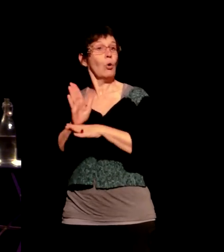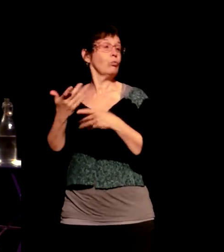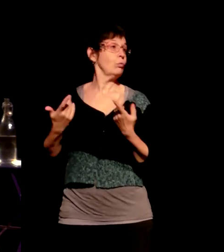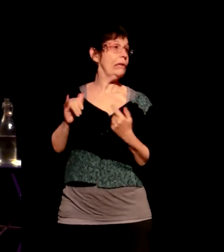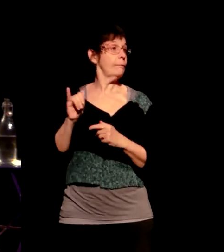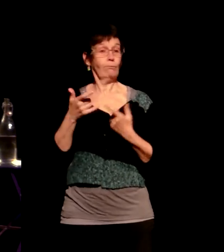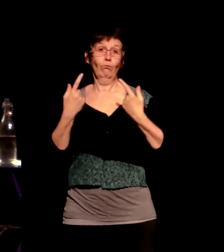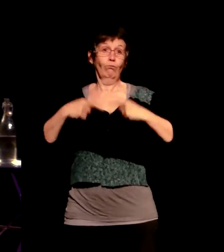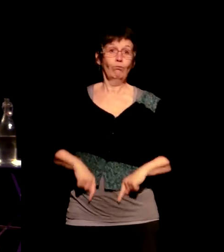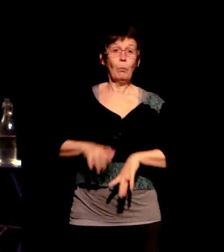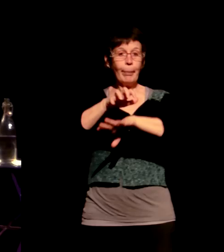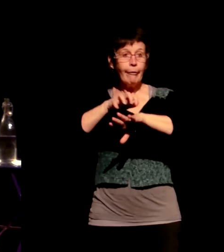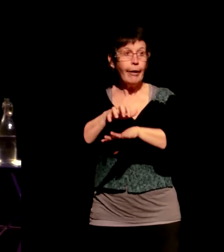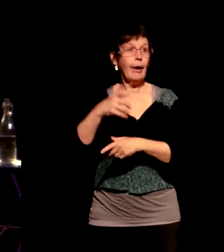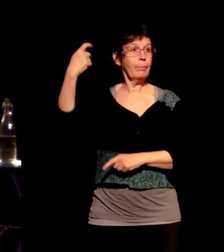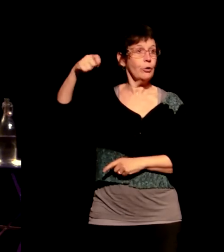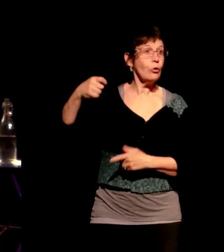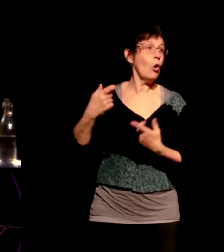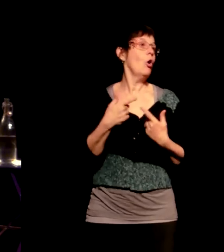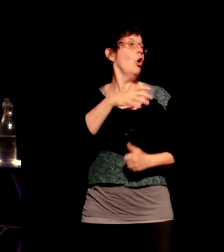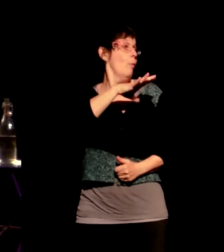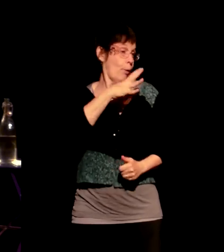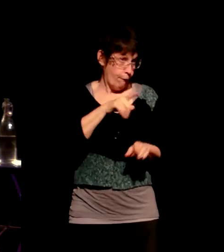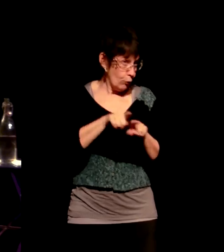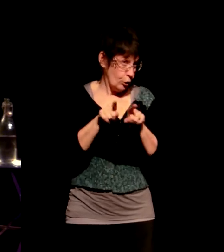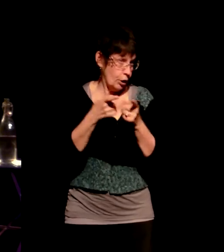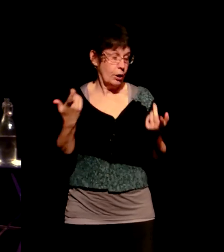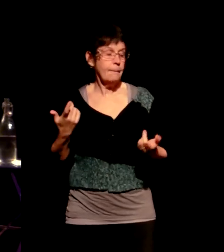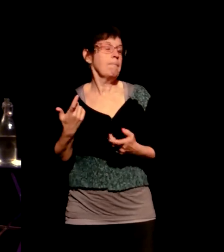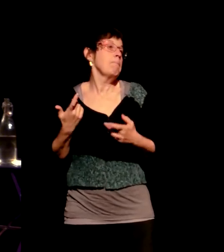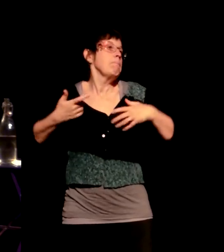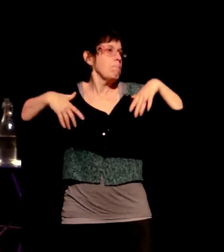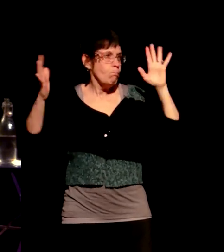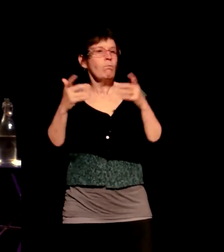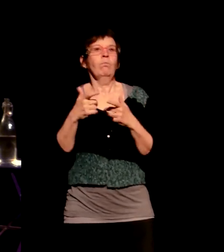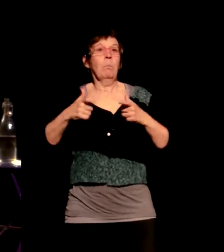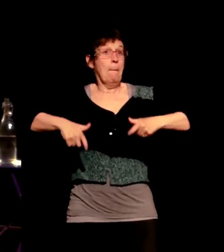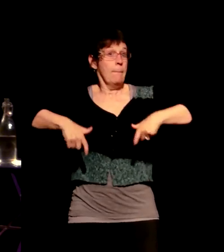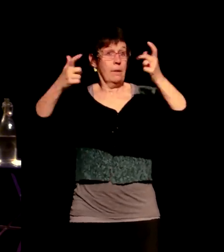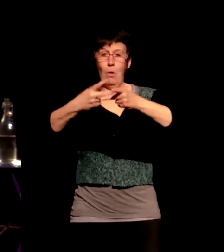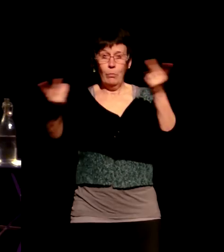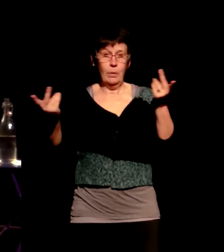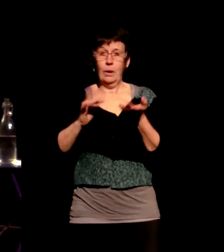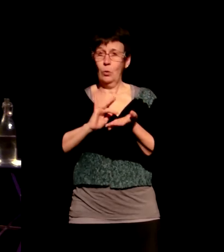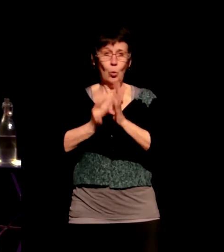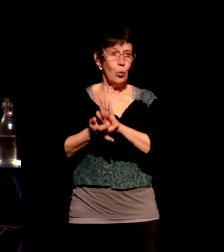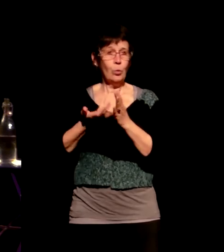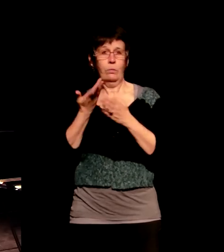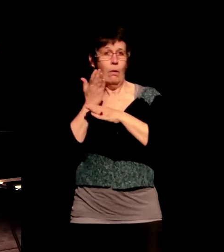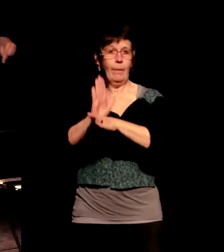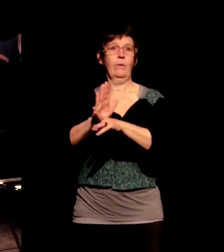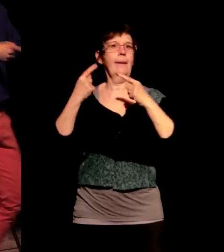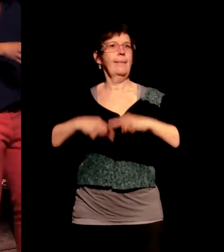profs, même si c'était en débat en 1905, est-ce que les profs représentent l'État? Mais bon, disons les profs, enfin, les bâtiments publics, tout ce qui représente l'État.